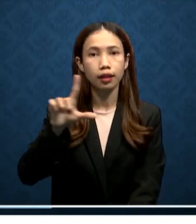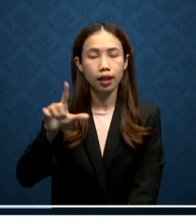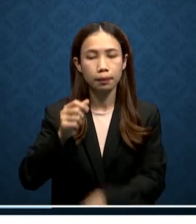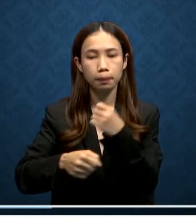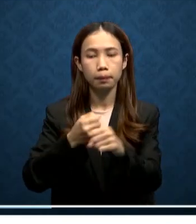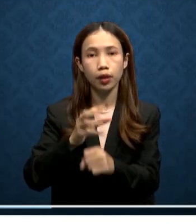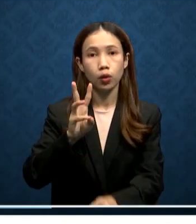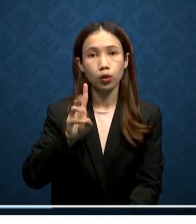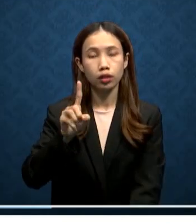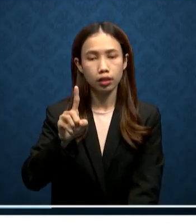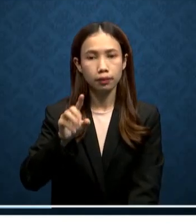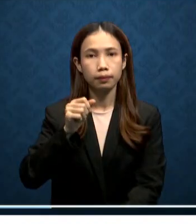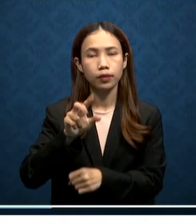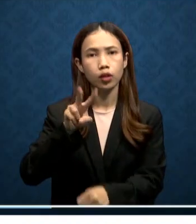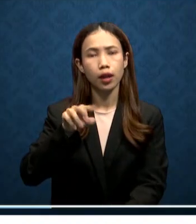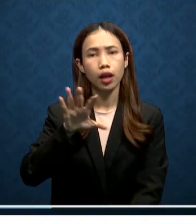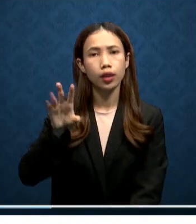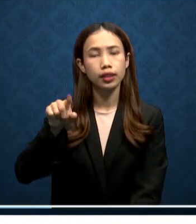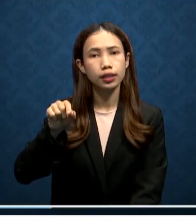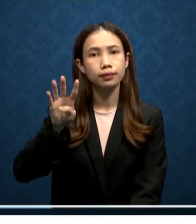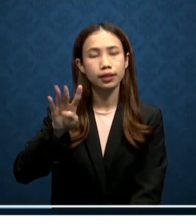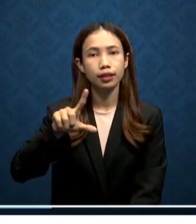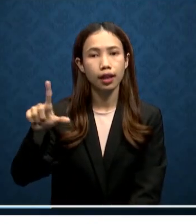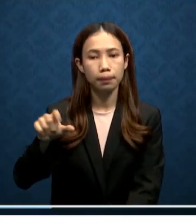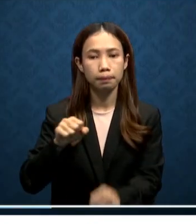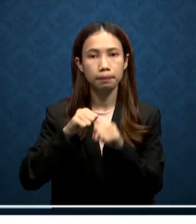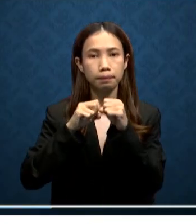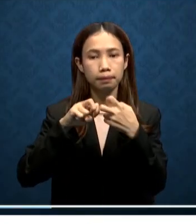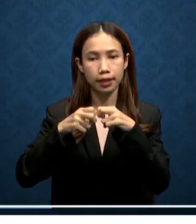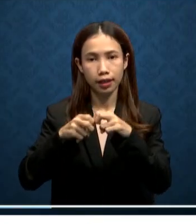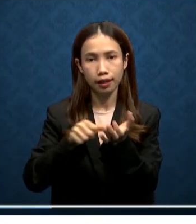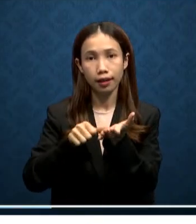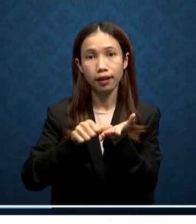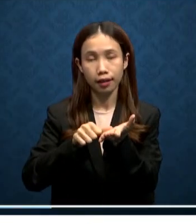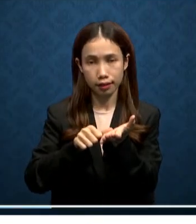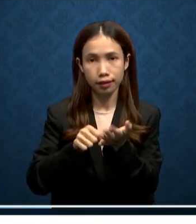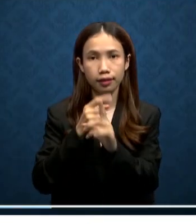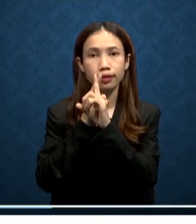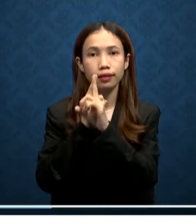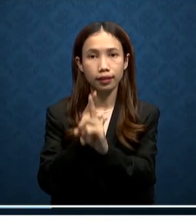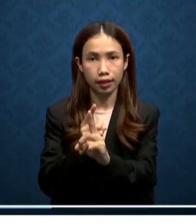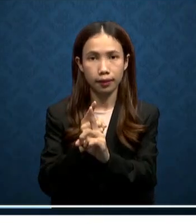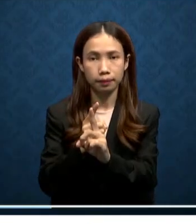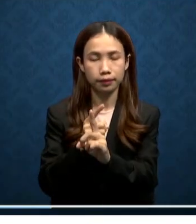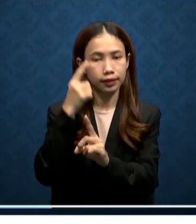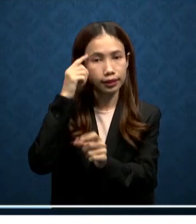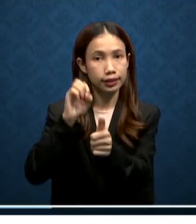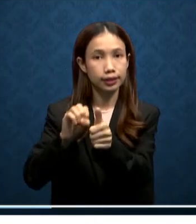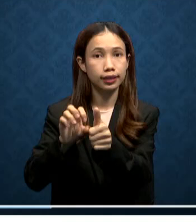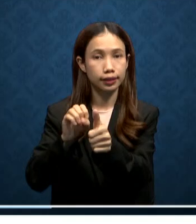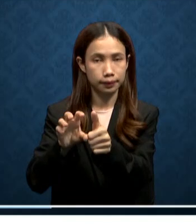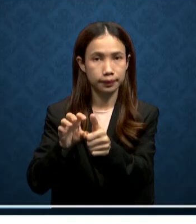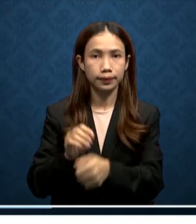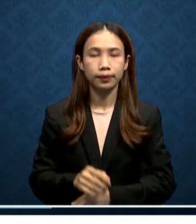61 2500 24ล้านท่านก็พยายามแก้ปัญหานะตามที่เอ่อได้ตั้งข้อสังเกตว่า